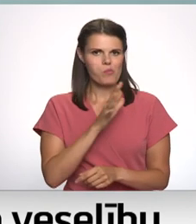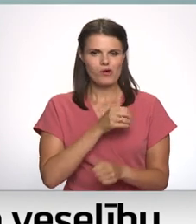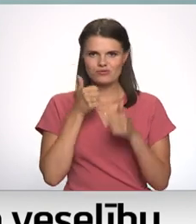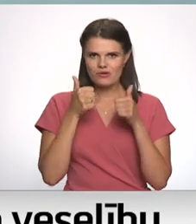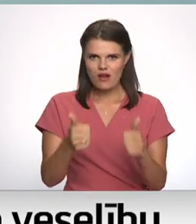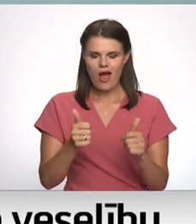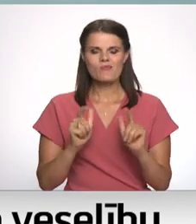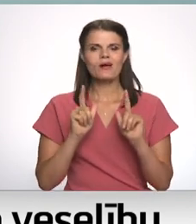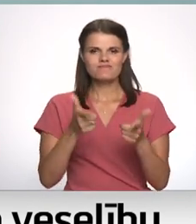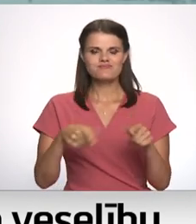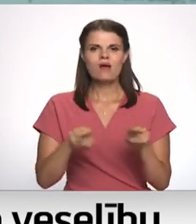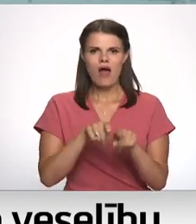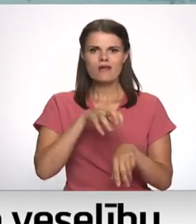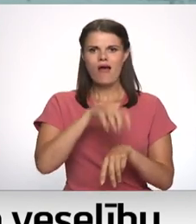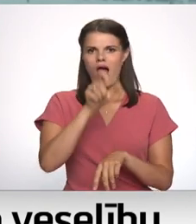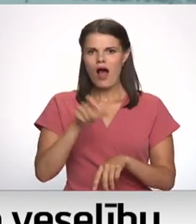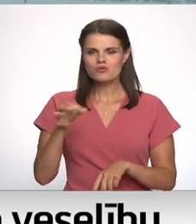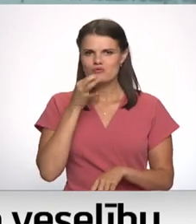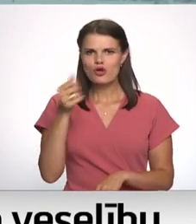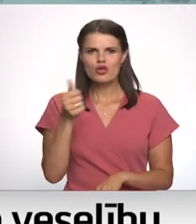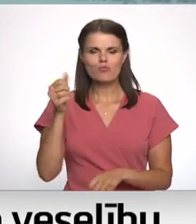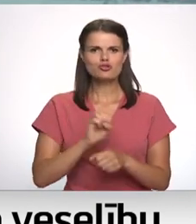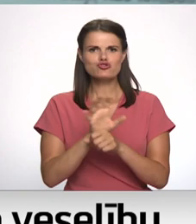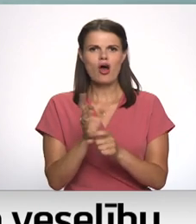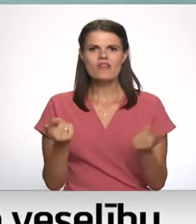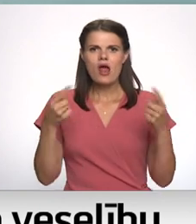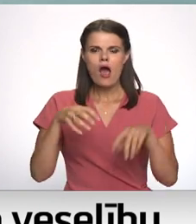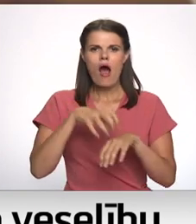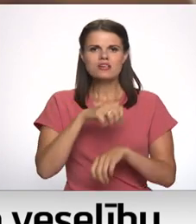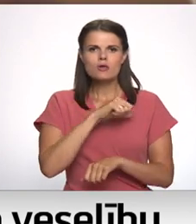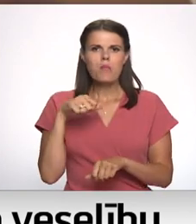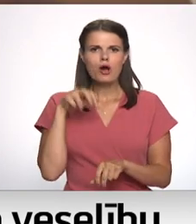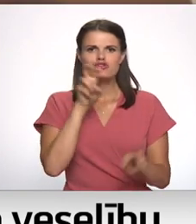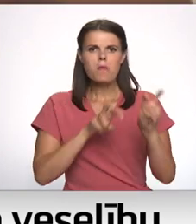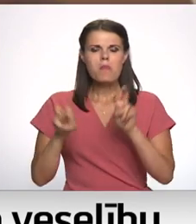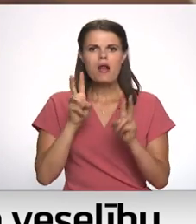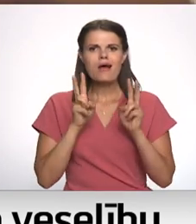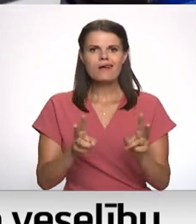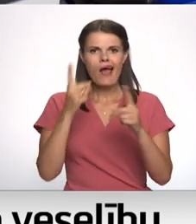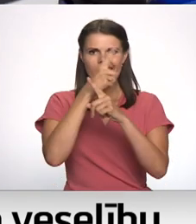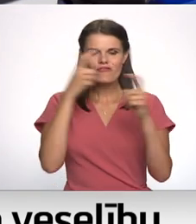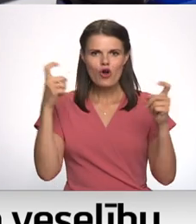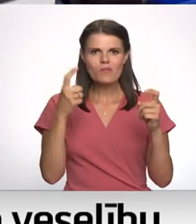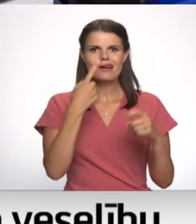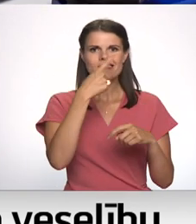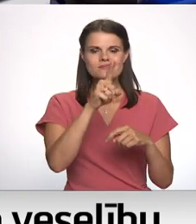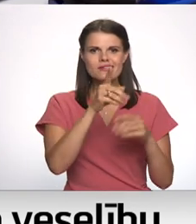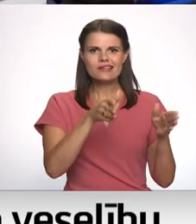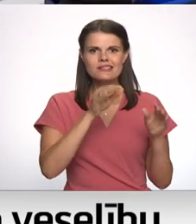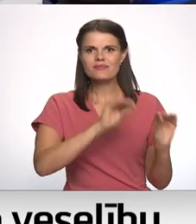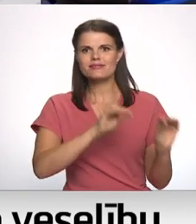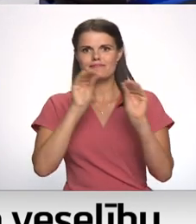norāda īpaši Covid laikā. Mediķi paši meklējuši veidus, kā informāciju pa iestādēm un kabinetiem